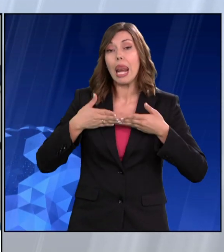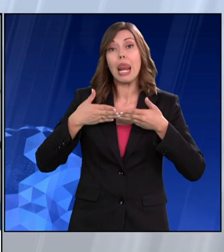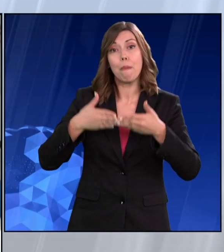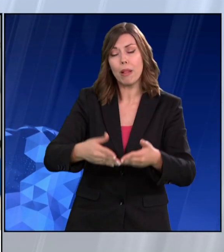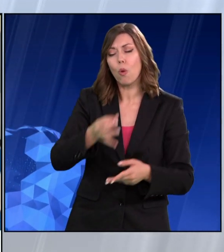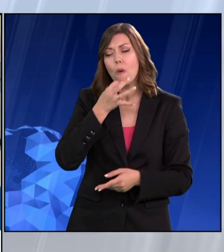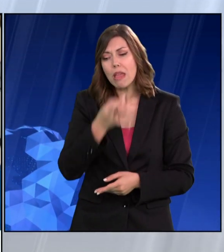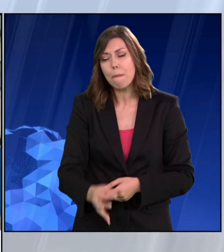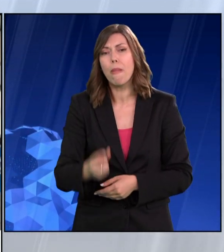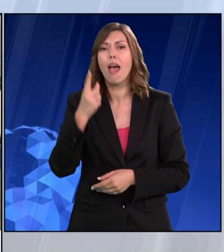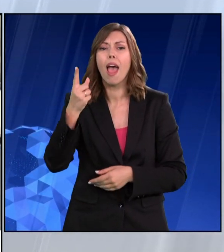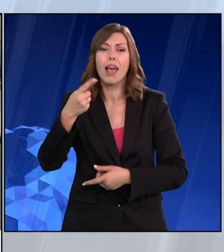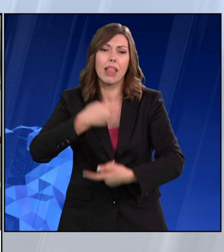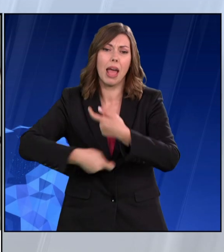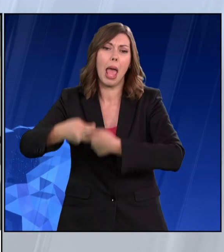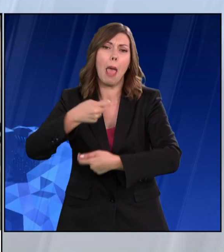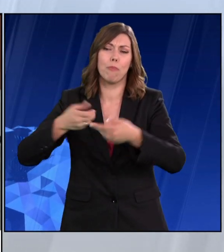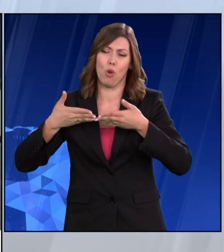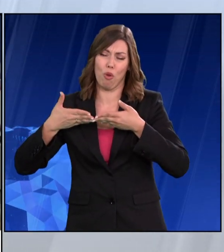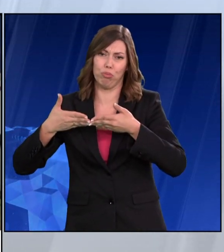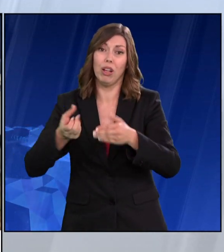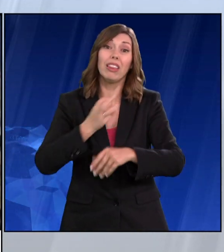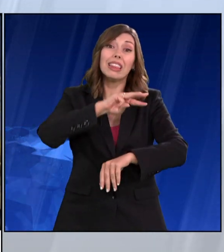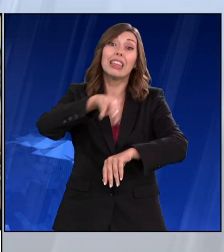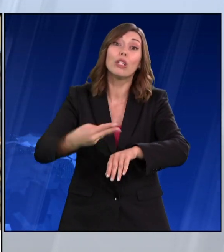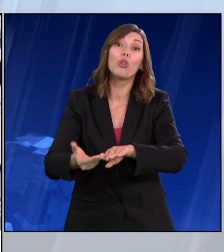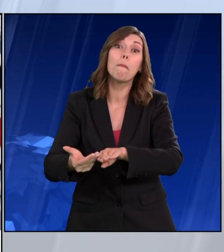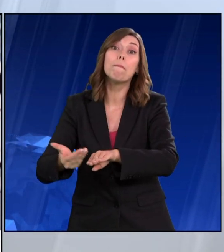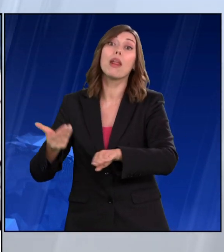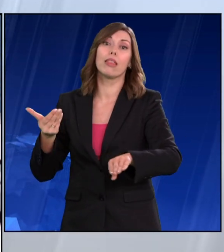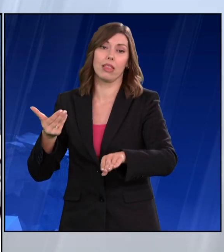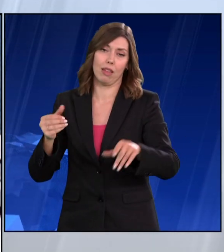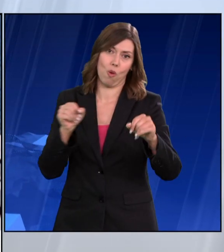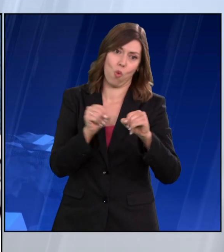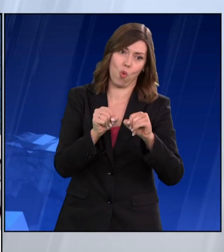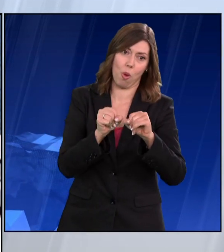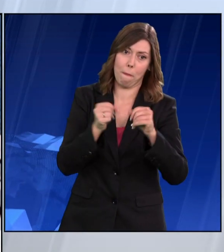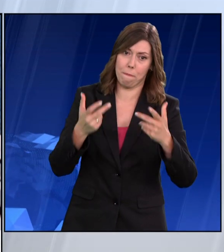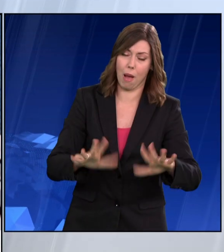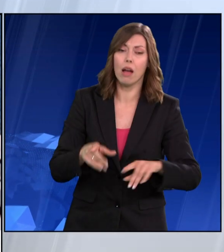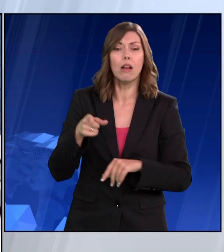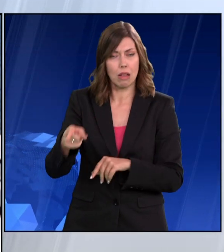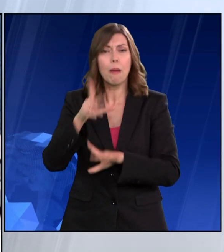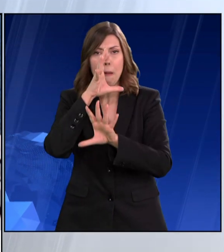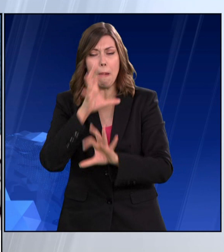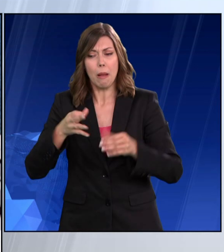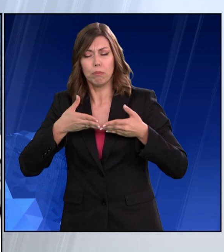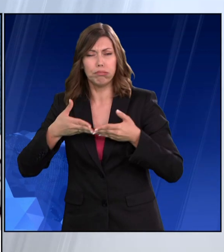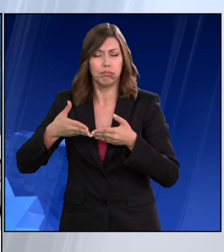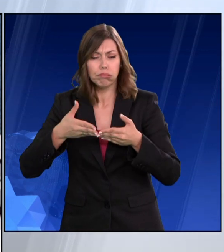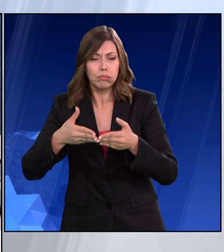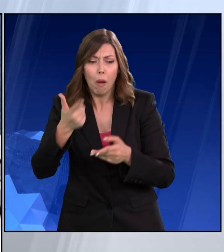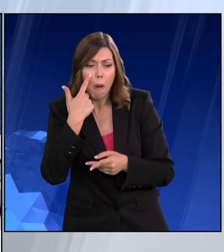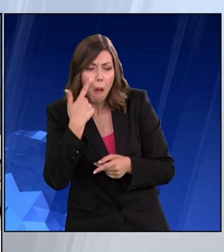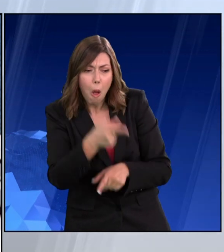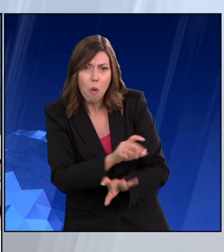έριξε μικρό κάβο στο αλιευτικό 3 ώρες πριν από το πολύ νεκρό ναυάγιο. Προσέγγισε και έριξε ένα μικρό κάβο στο αλιευτικό προκειμένου να